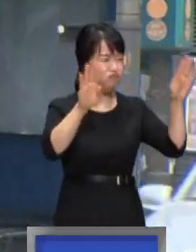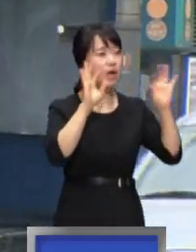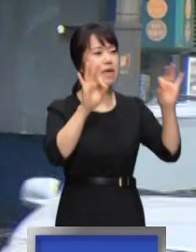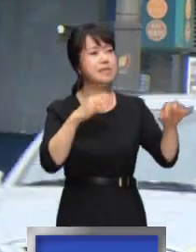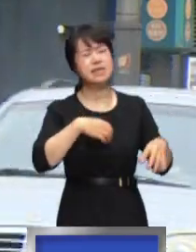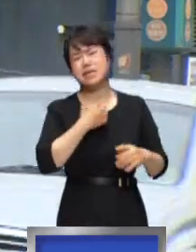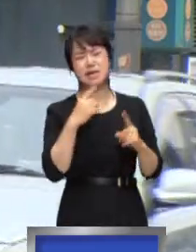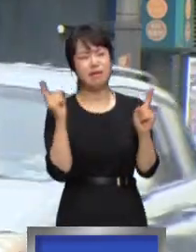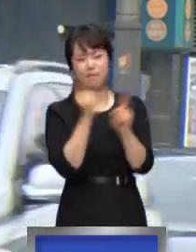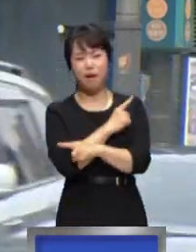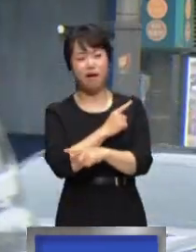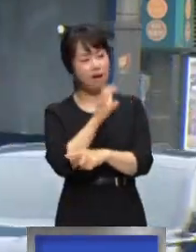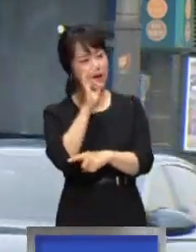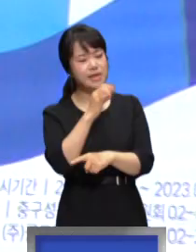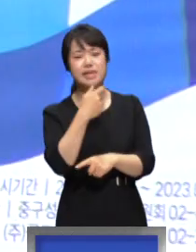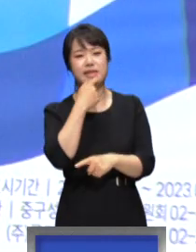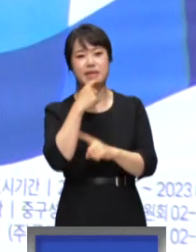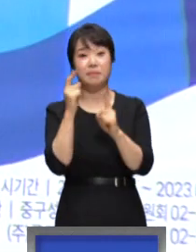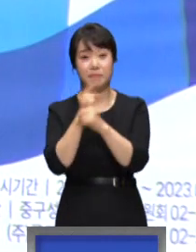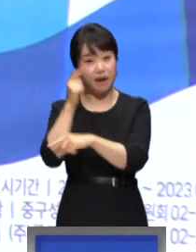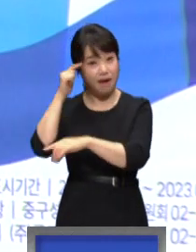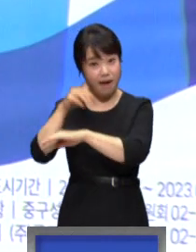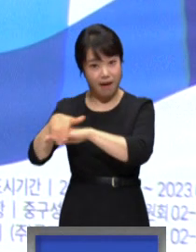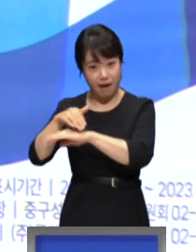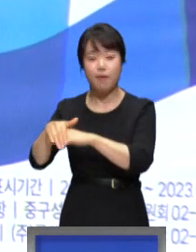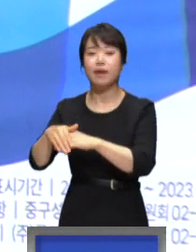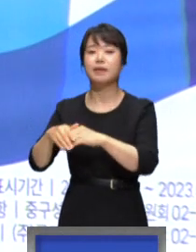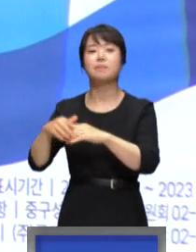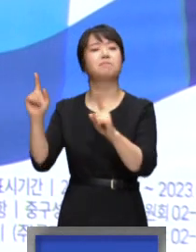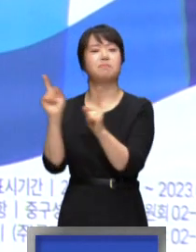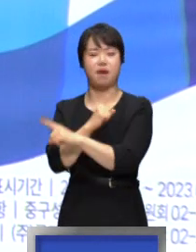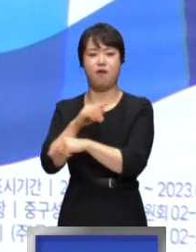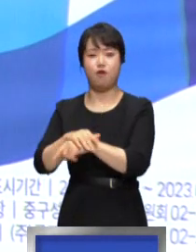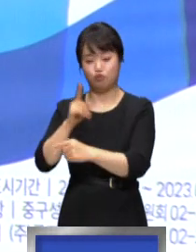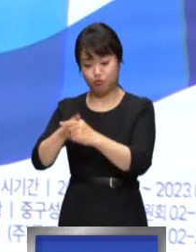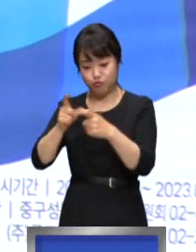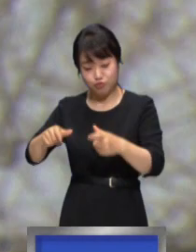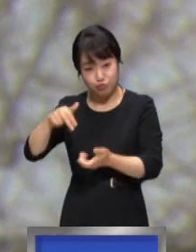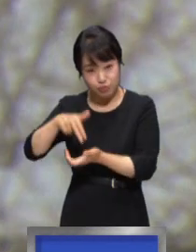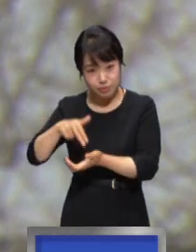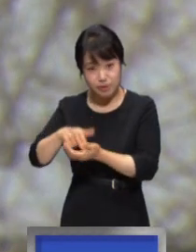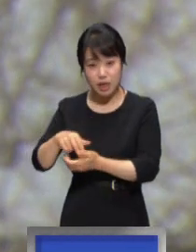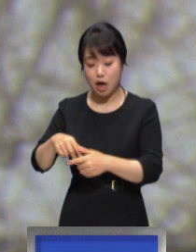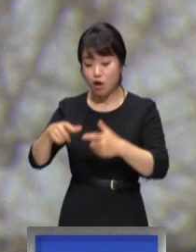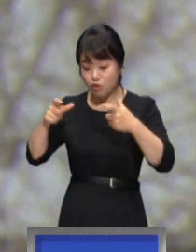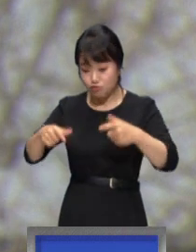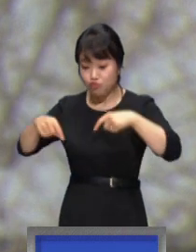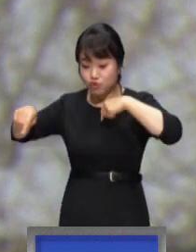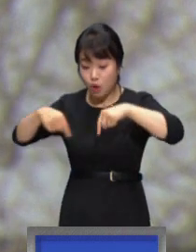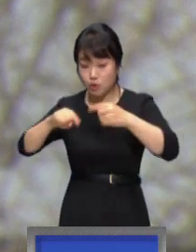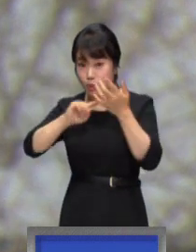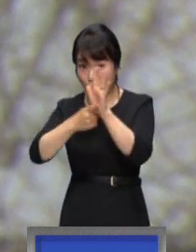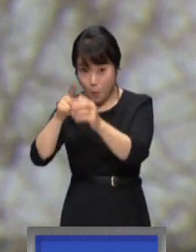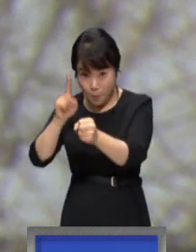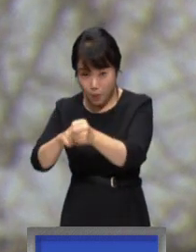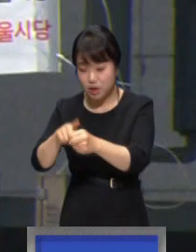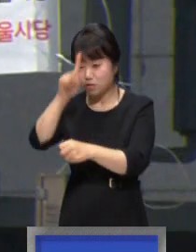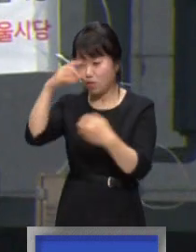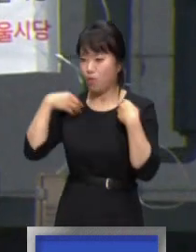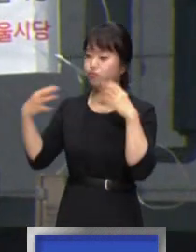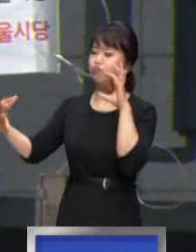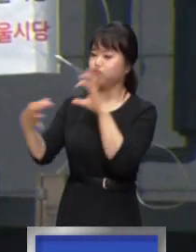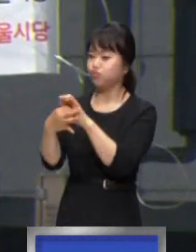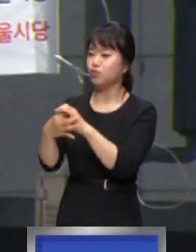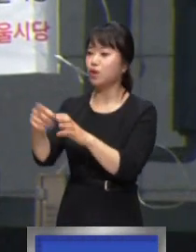걸리면서 도심이관을 해친다는 지적이 나오고 있는 상황. 중구는 구정 홍보 현수막을 정돈하는 차원에서